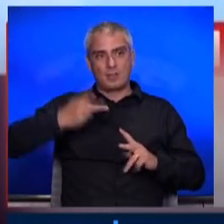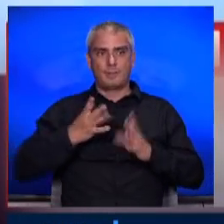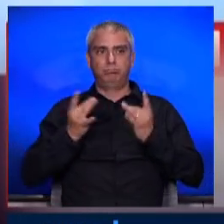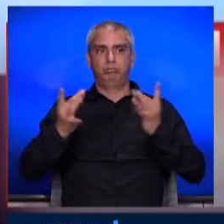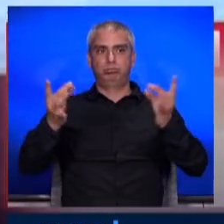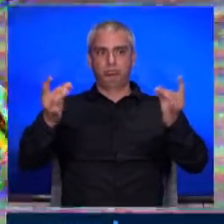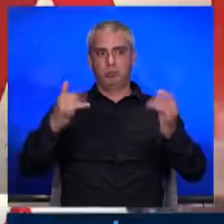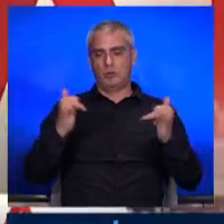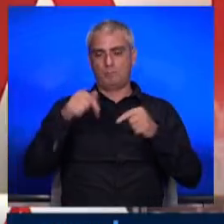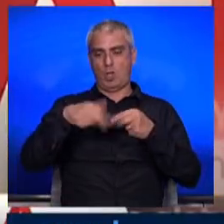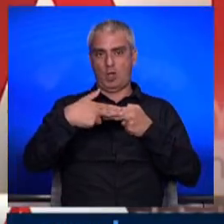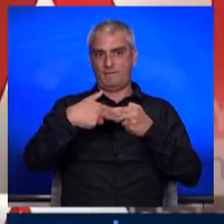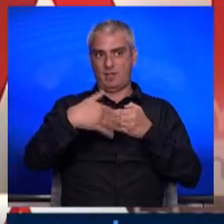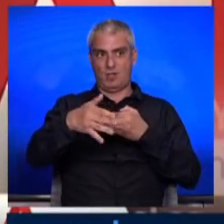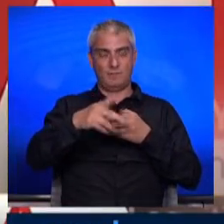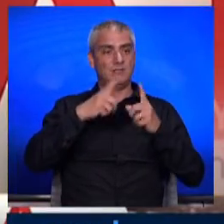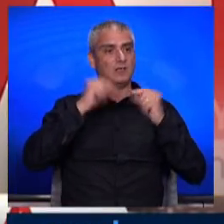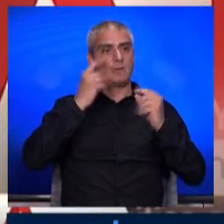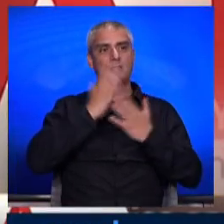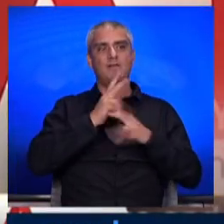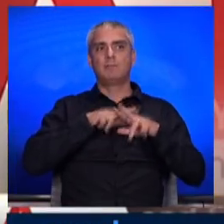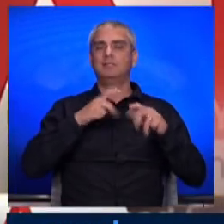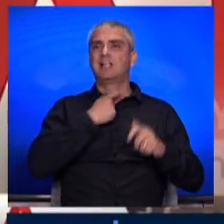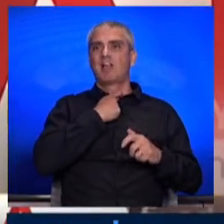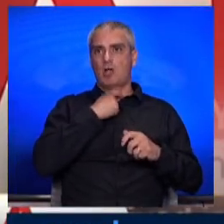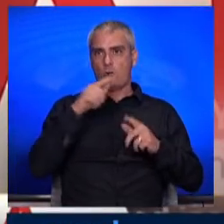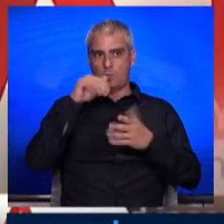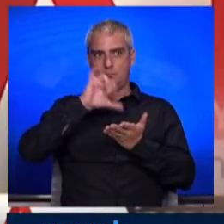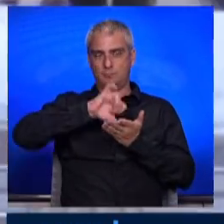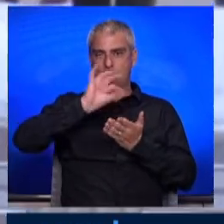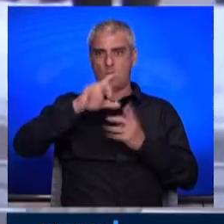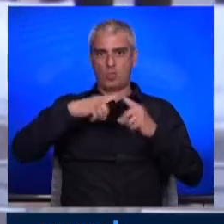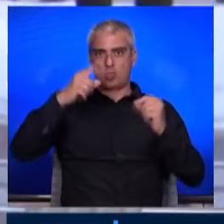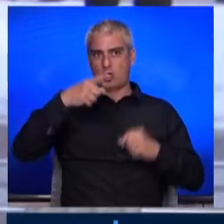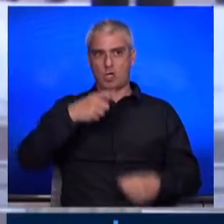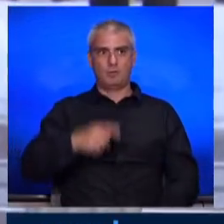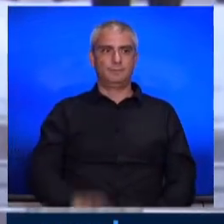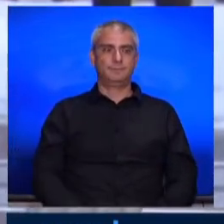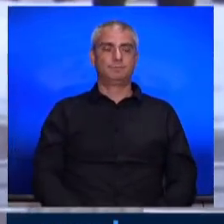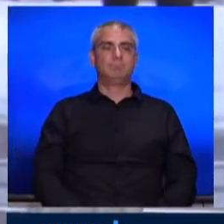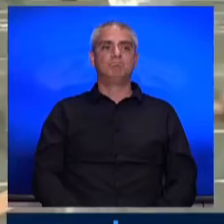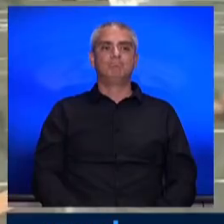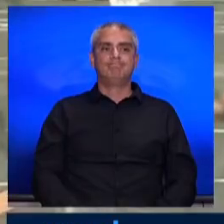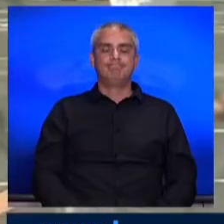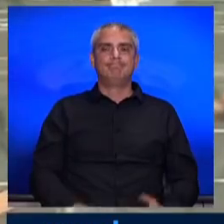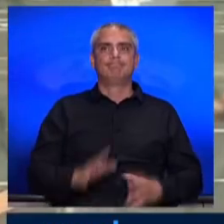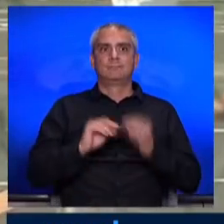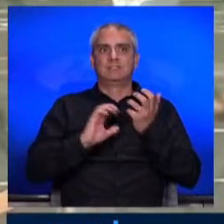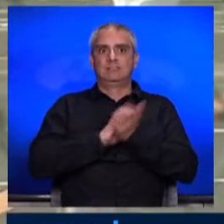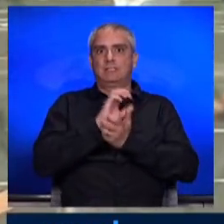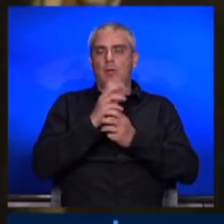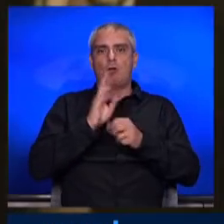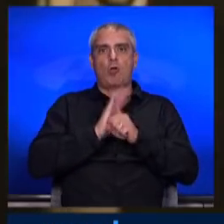coronavirus infections this winter. Japan has declared a state of emergency in Tokyo. העסק התחיל להסתבך, הקורונה